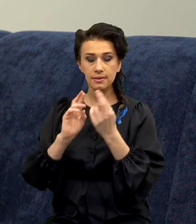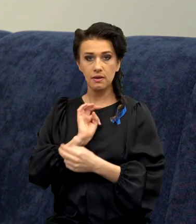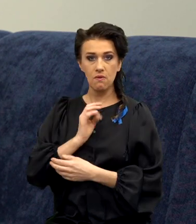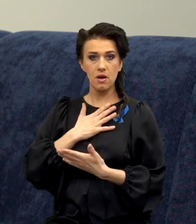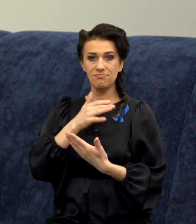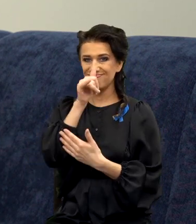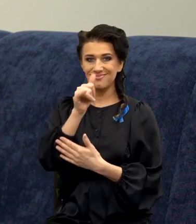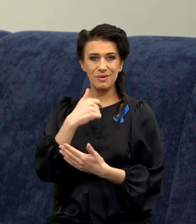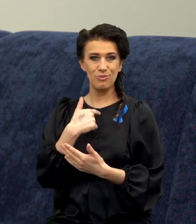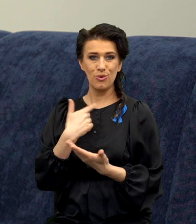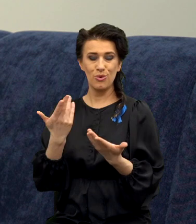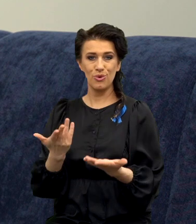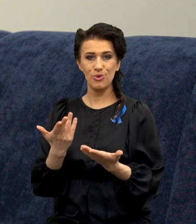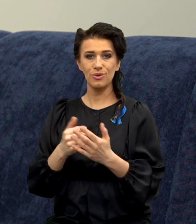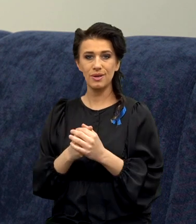tak,